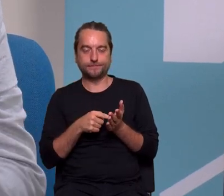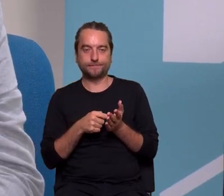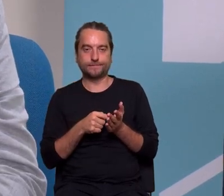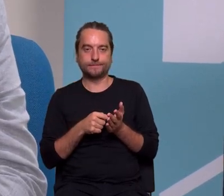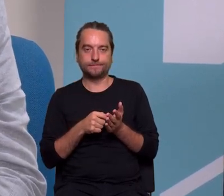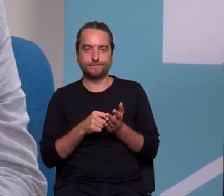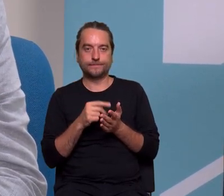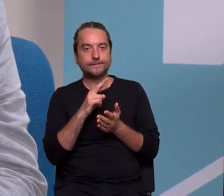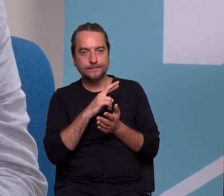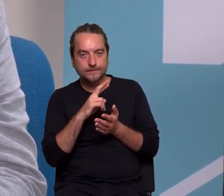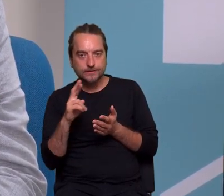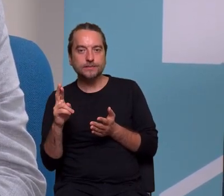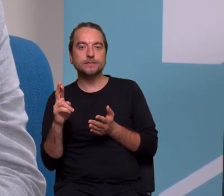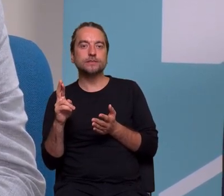przedmiotów